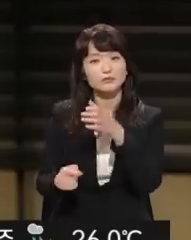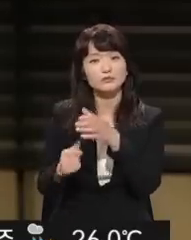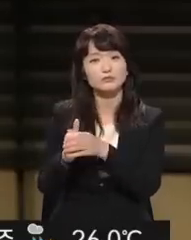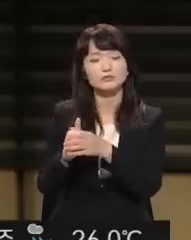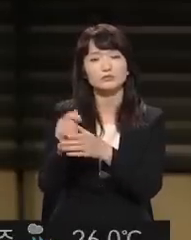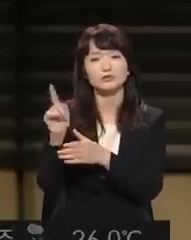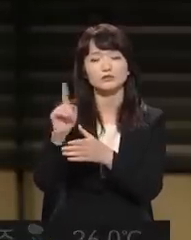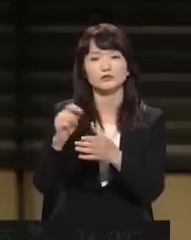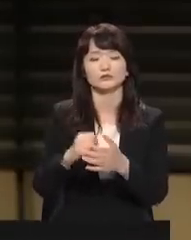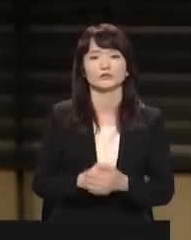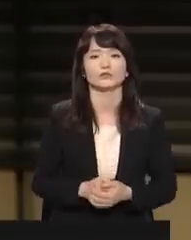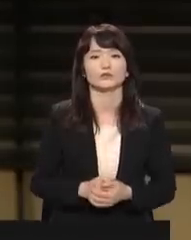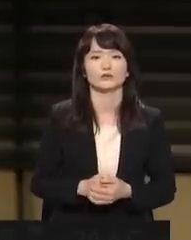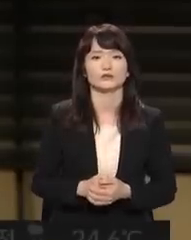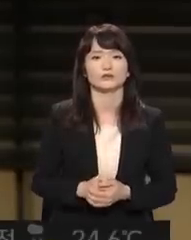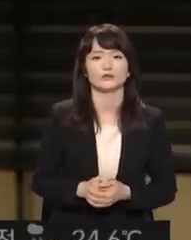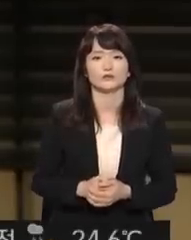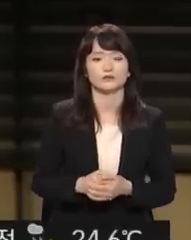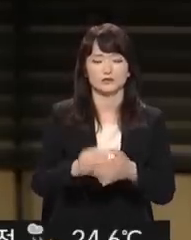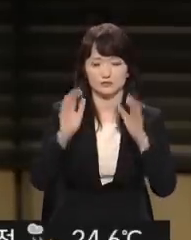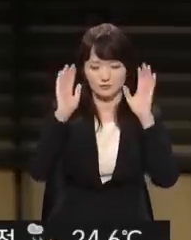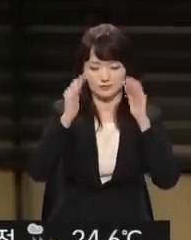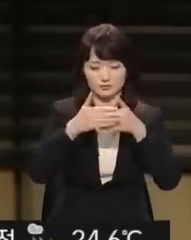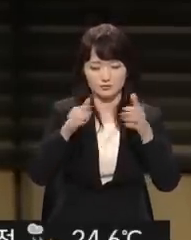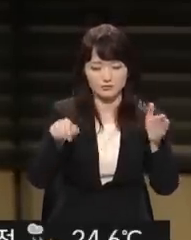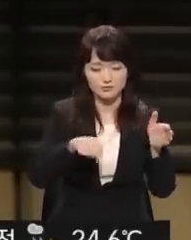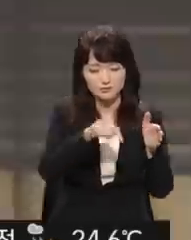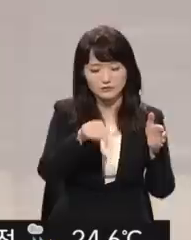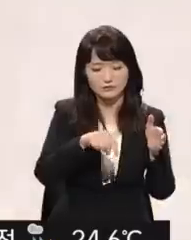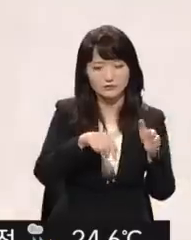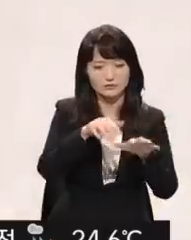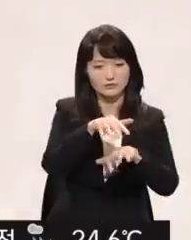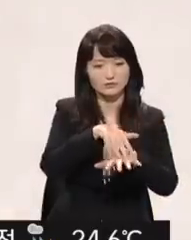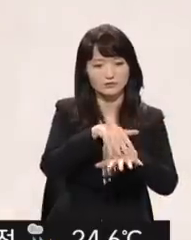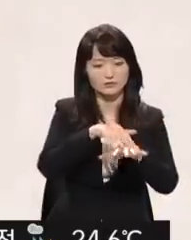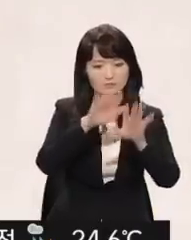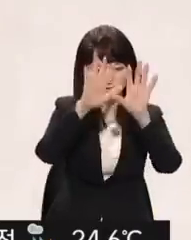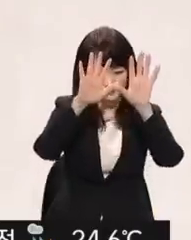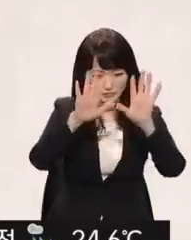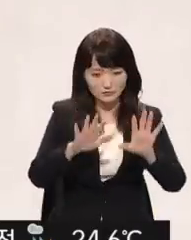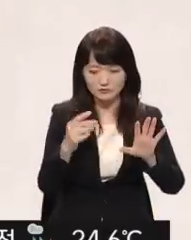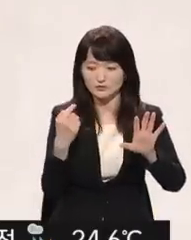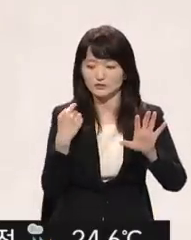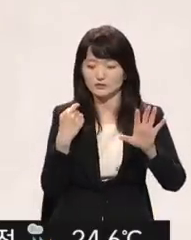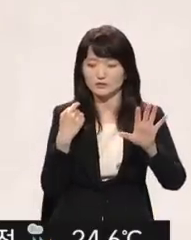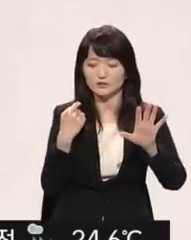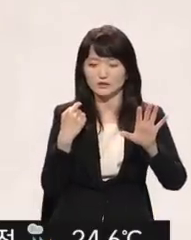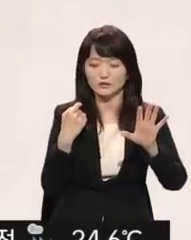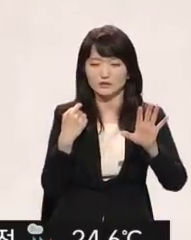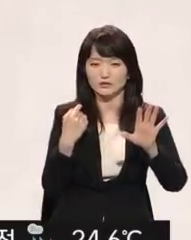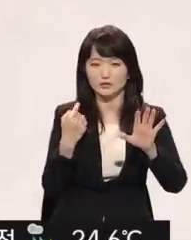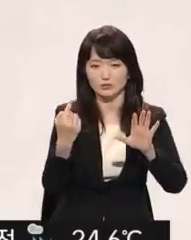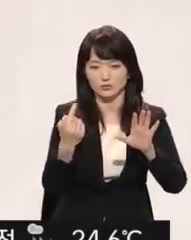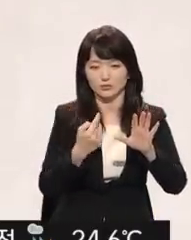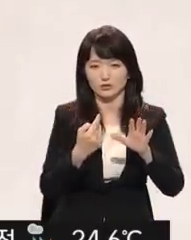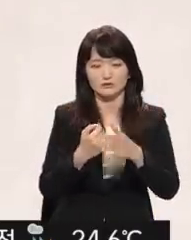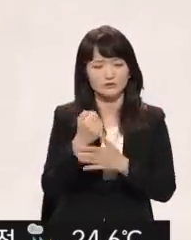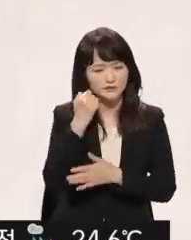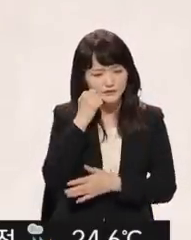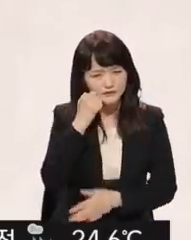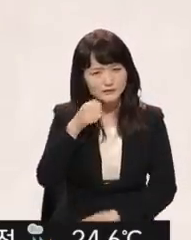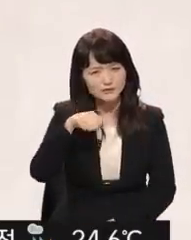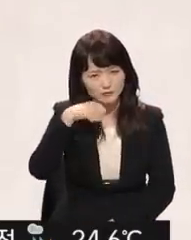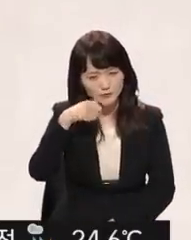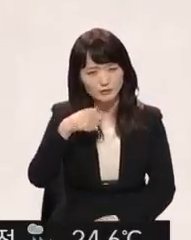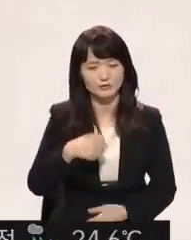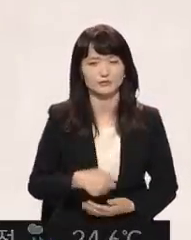커튼 뒤에 자주 숨었다라는 거고요 간식을 먹을 때도 혼자 컬투텔 가서 먹었다라는 거예요 정말 이거는 좀 도가